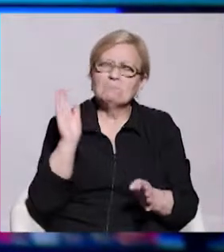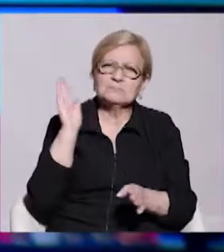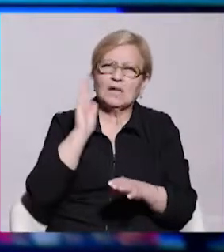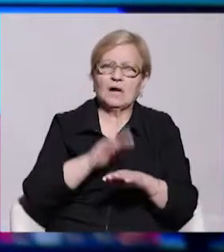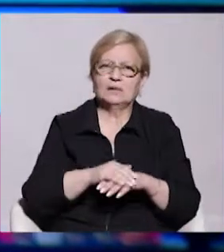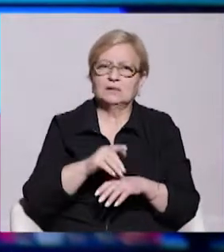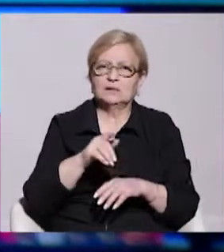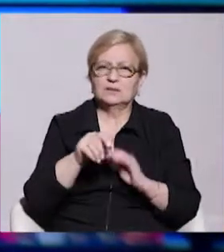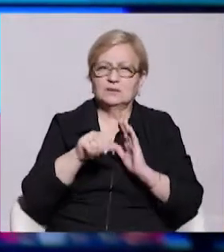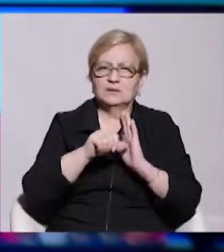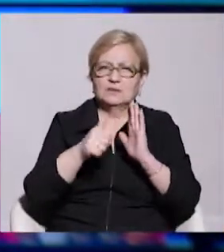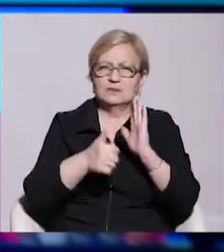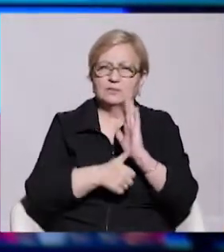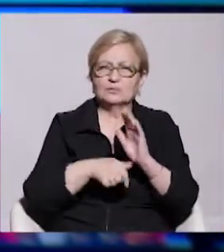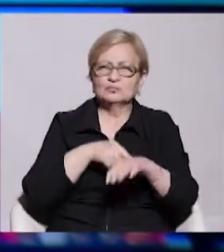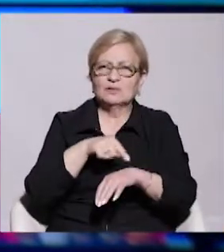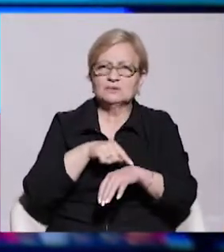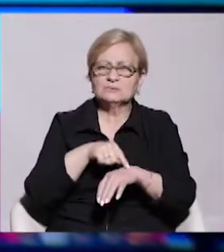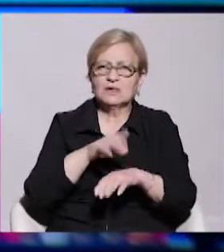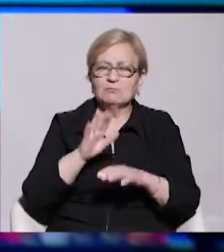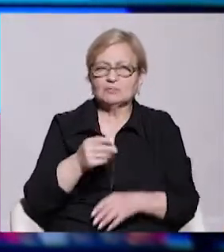განმავლობაში 16 საათი თურმე ჭამს.